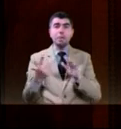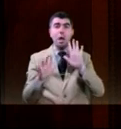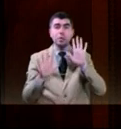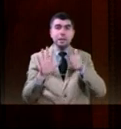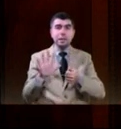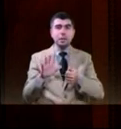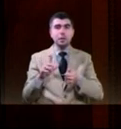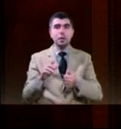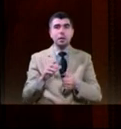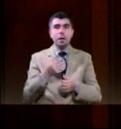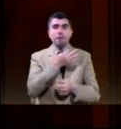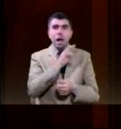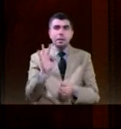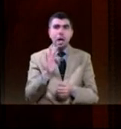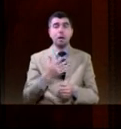شحال وصلوا.